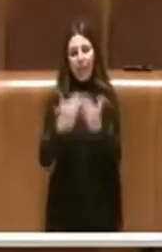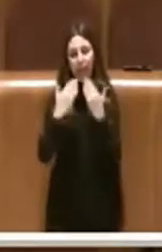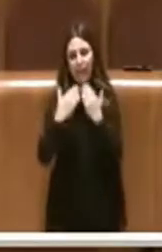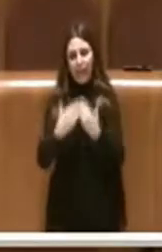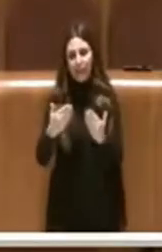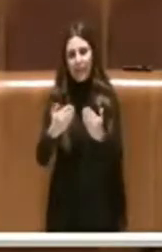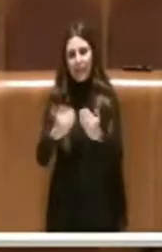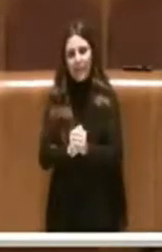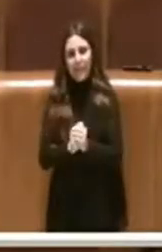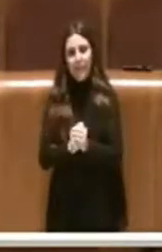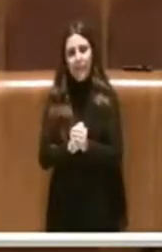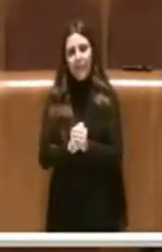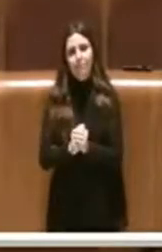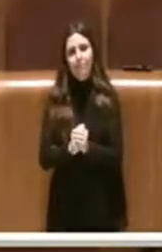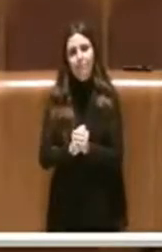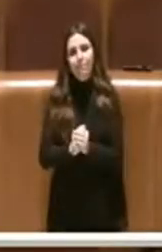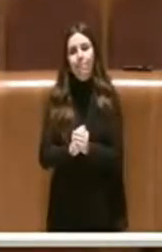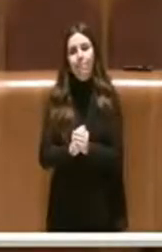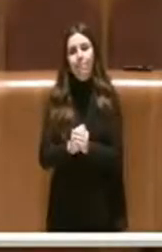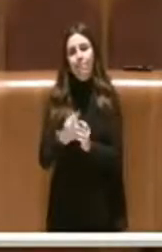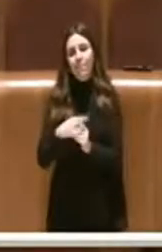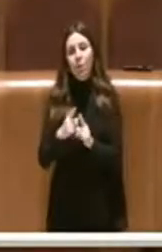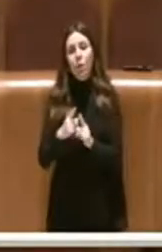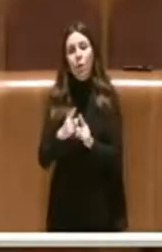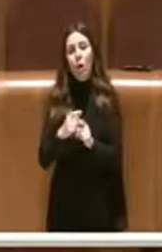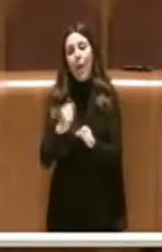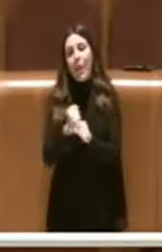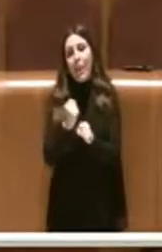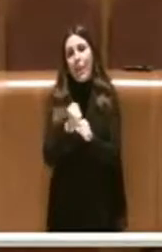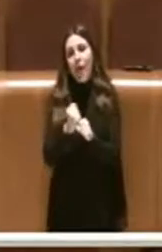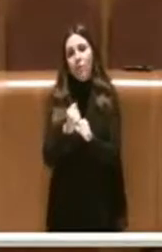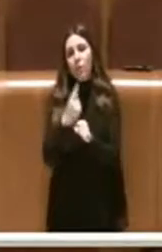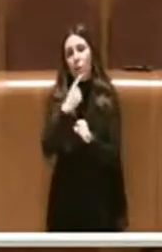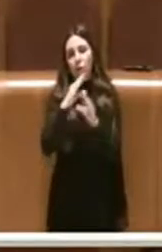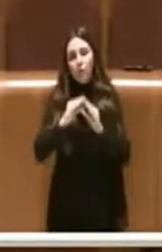Grazie. Vi chiedo di seguire i lavori in silenzio.